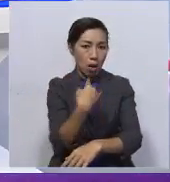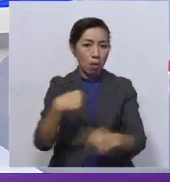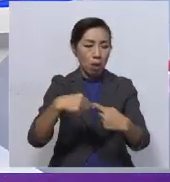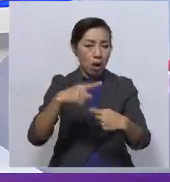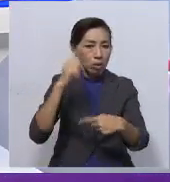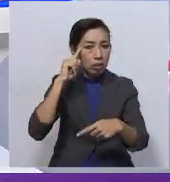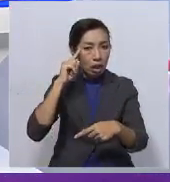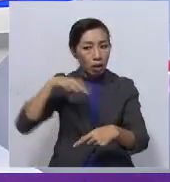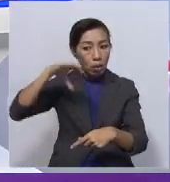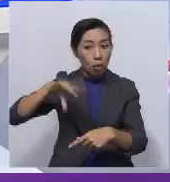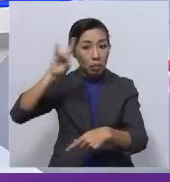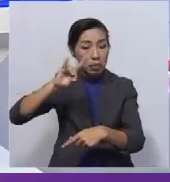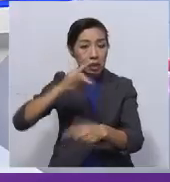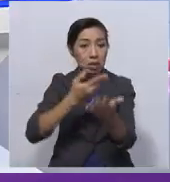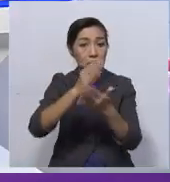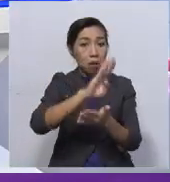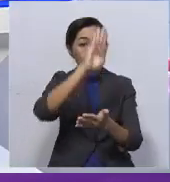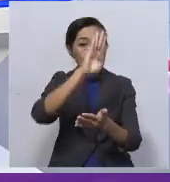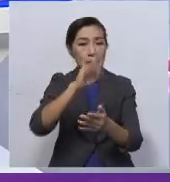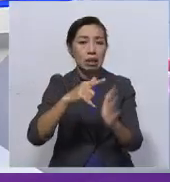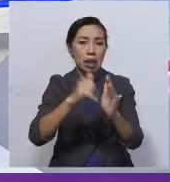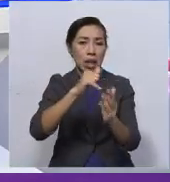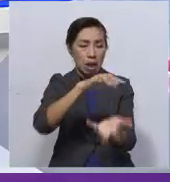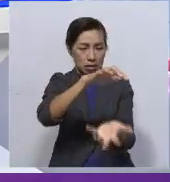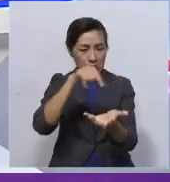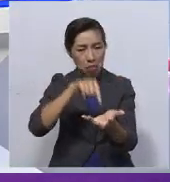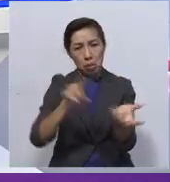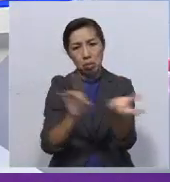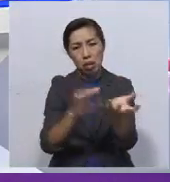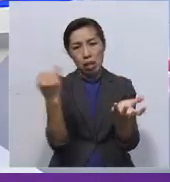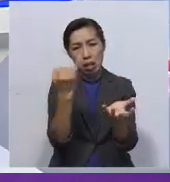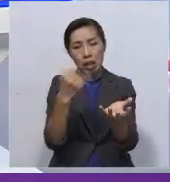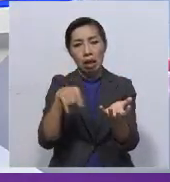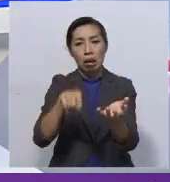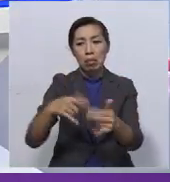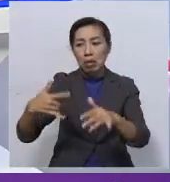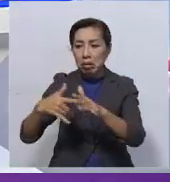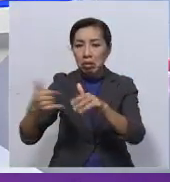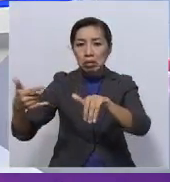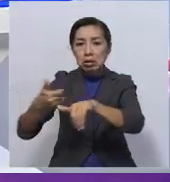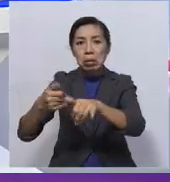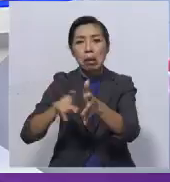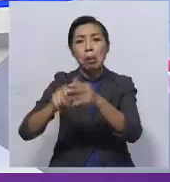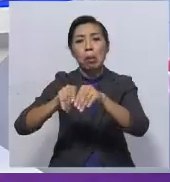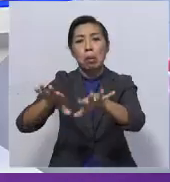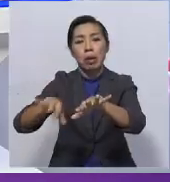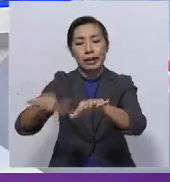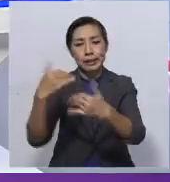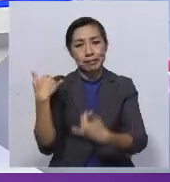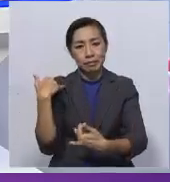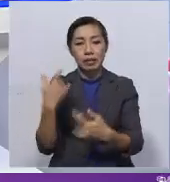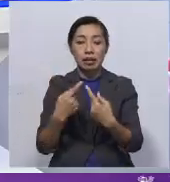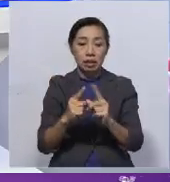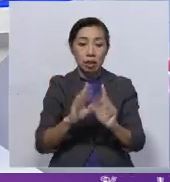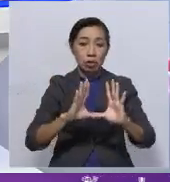ศุสัตว์จัดซื้อจากบริษัทตัวแทนจำหน่ายว่าไม่มีคุณภาพจนส่งผลให้เกิดการระบาดของโรคขยายวงกว้างขึ้นนะคะล่าสุ